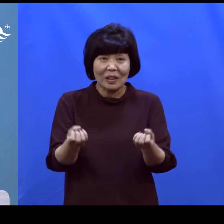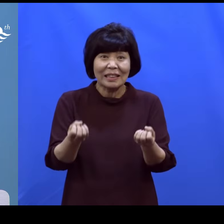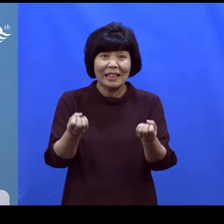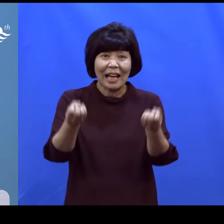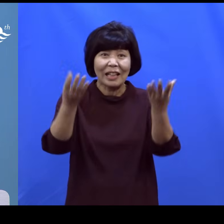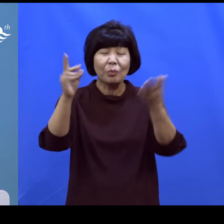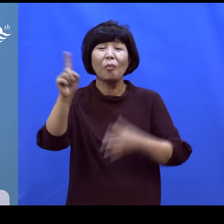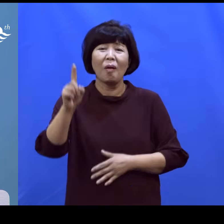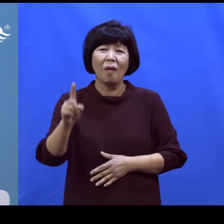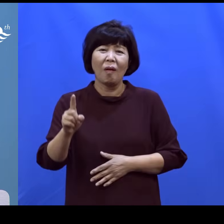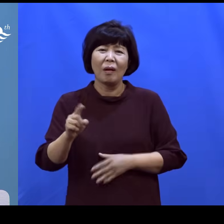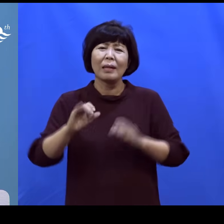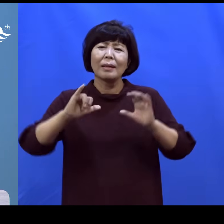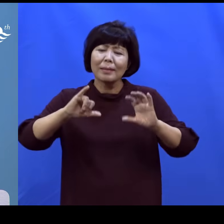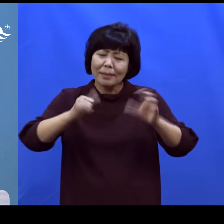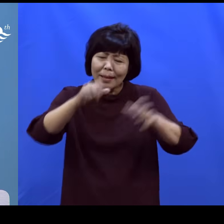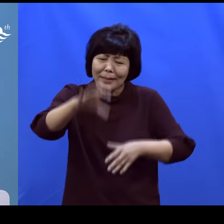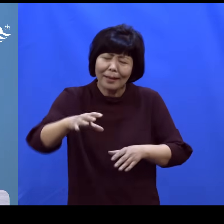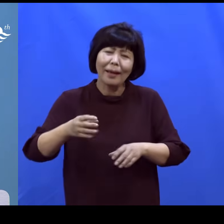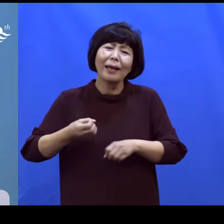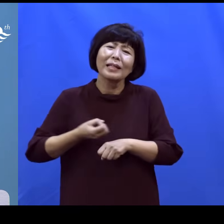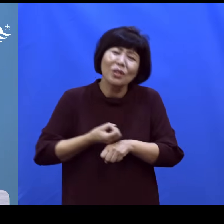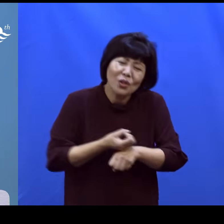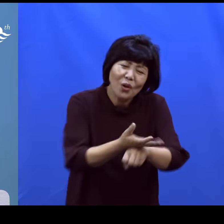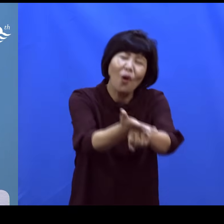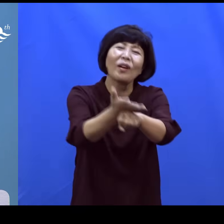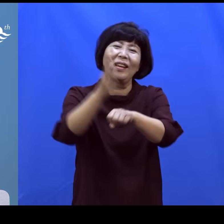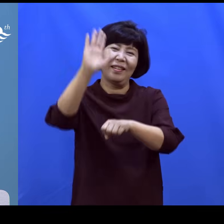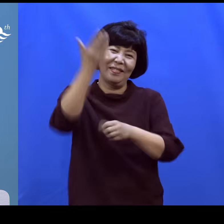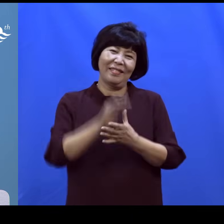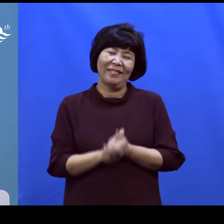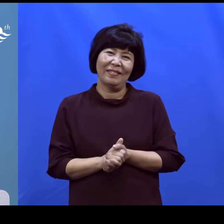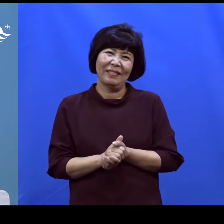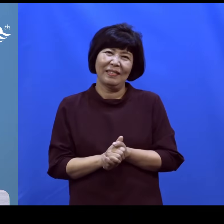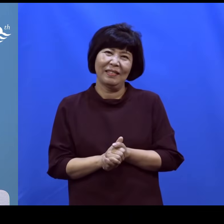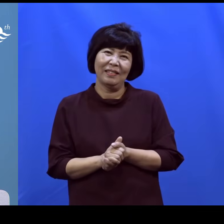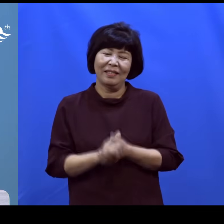거라는 거예요. 왜? 그리스도가 이 세상에 오셨습니다. 알려야 되는 거예요.